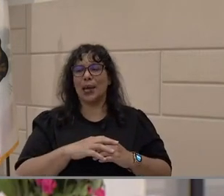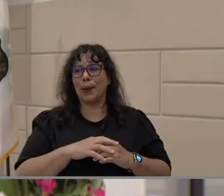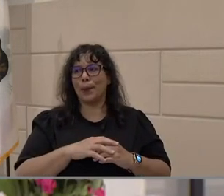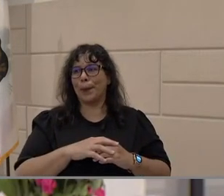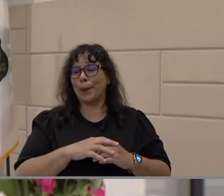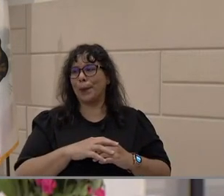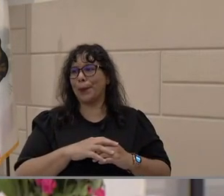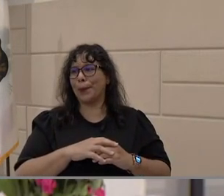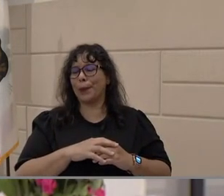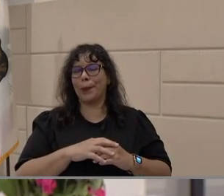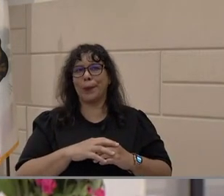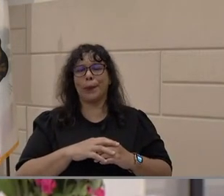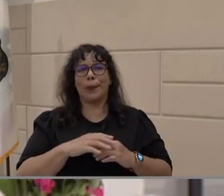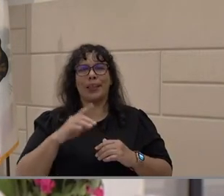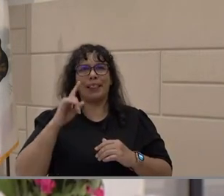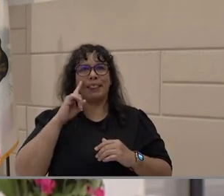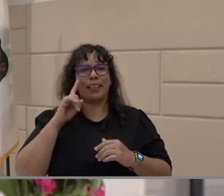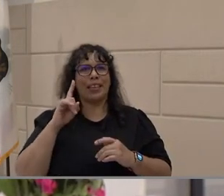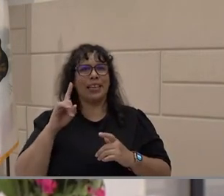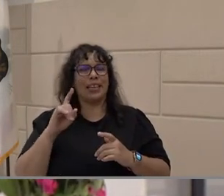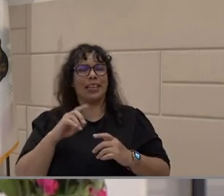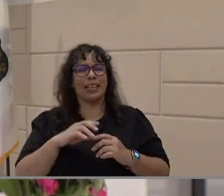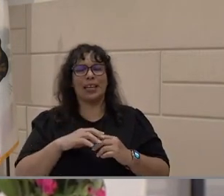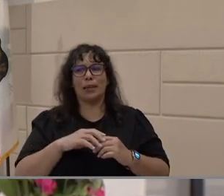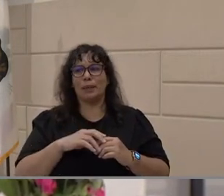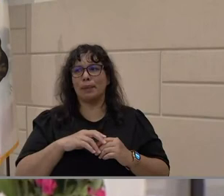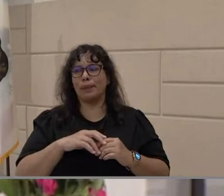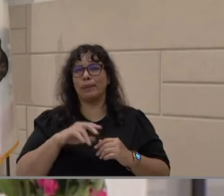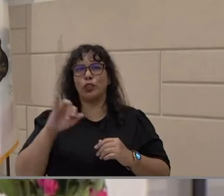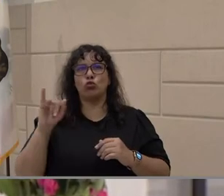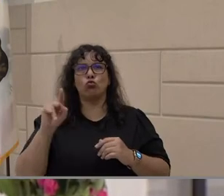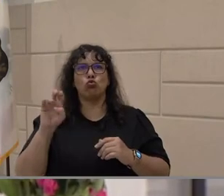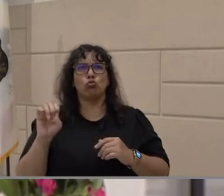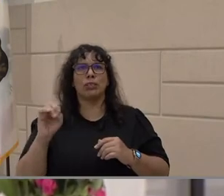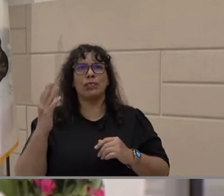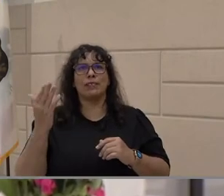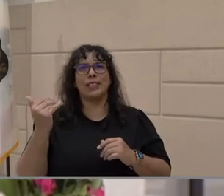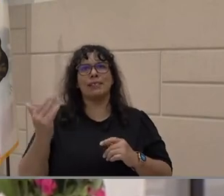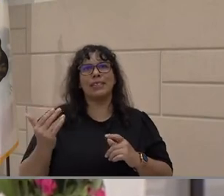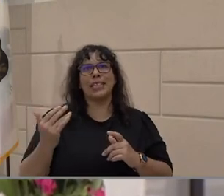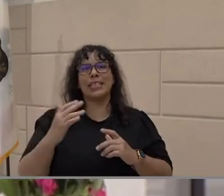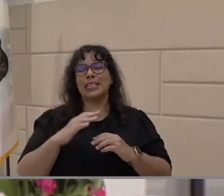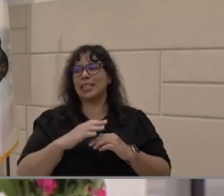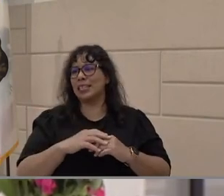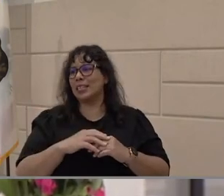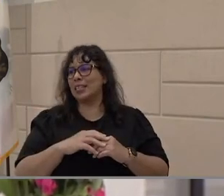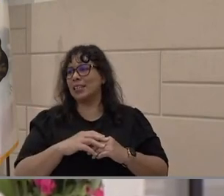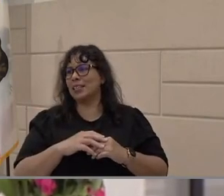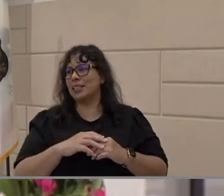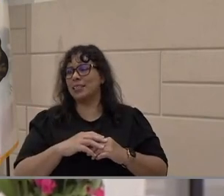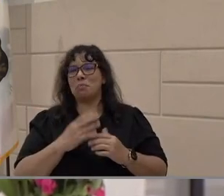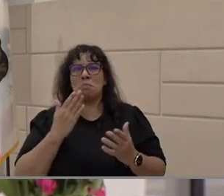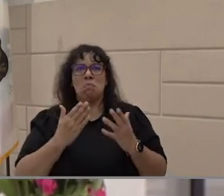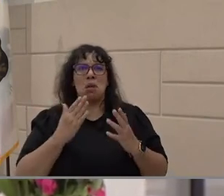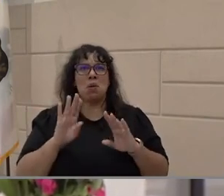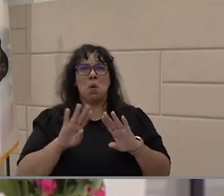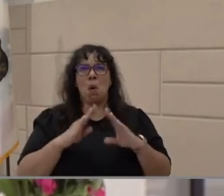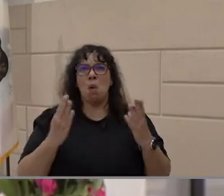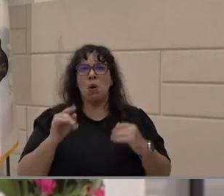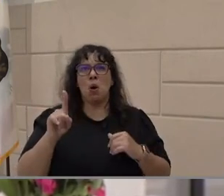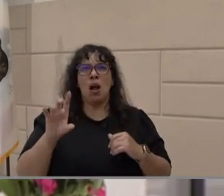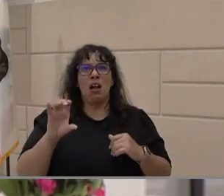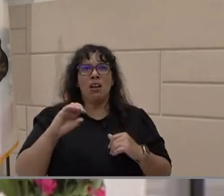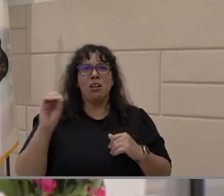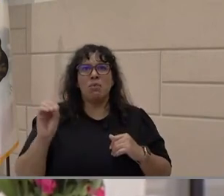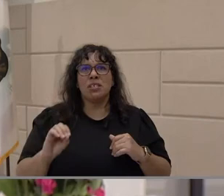คือทาเยื่อสำไรทาบาทเวสำหรับเอาจำนวนห้าสิบเพริ่ยโจรวมหายดอกคายประมุ่ยเยื่อสังคมท